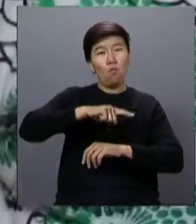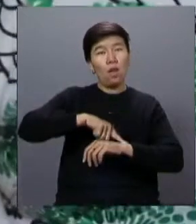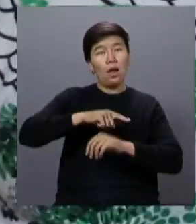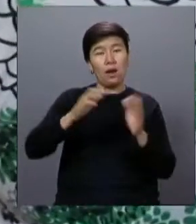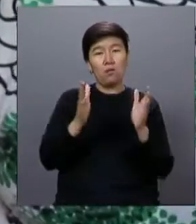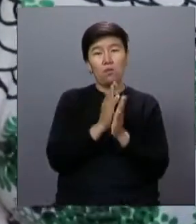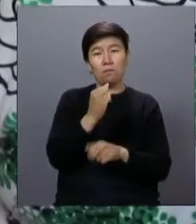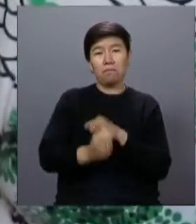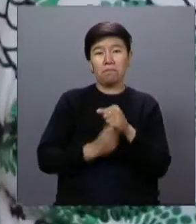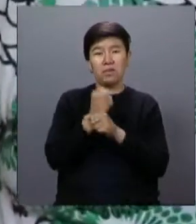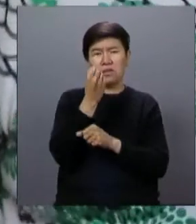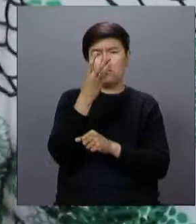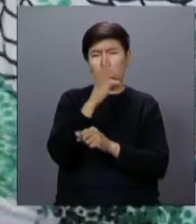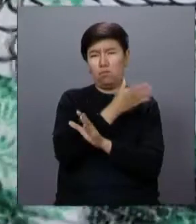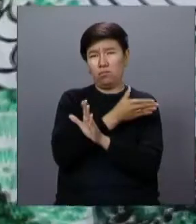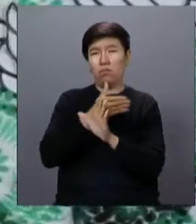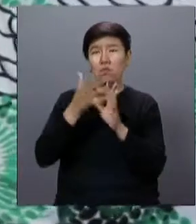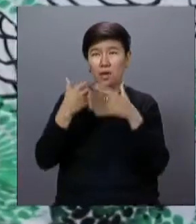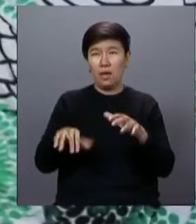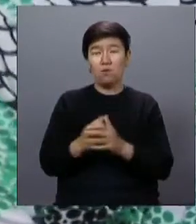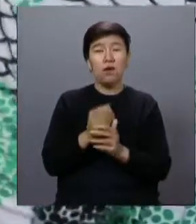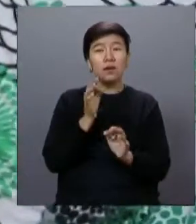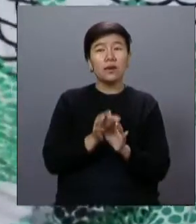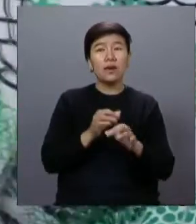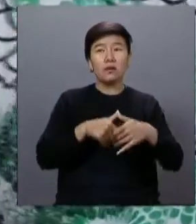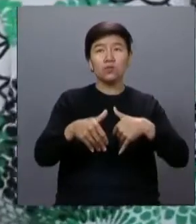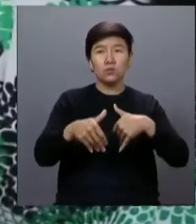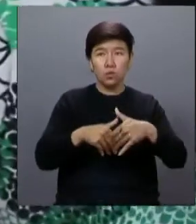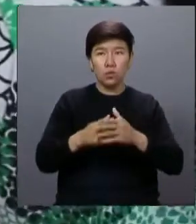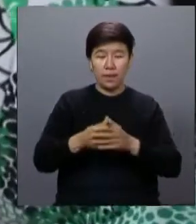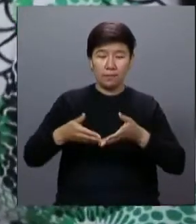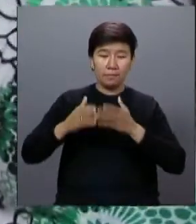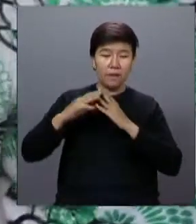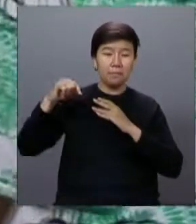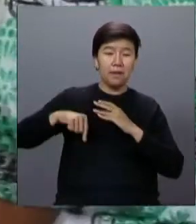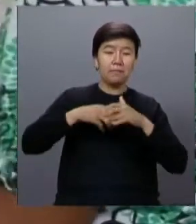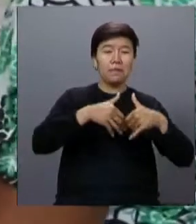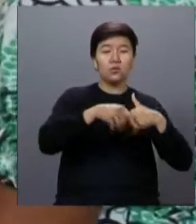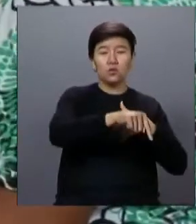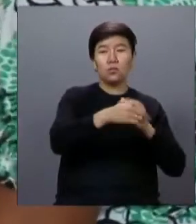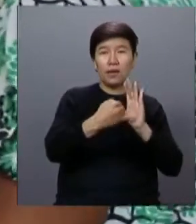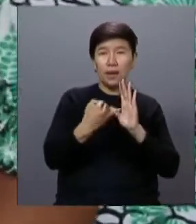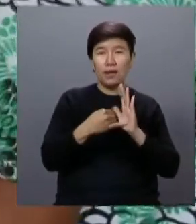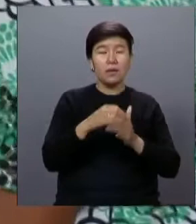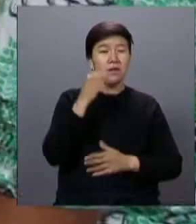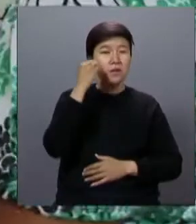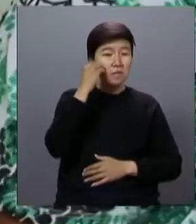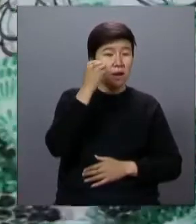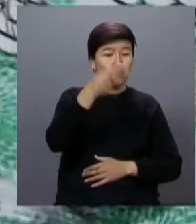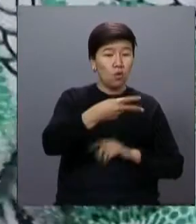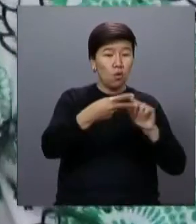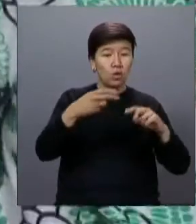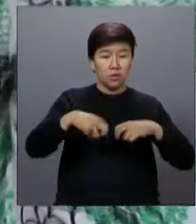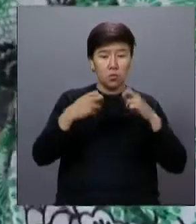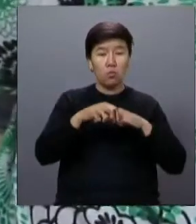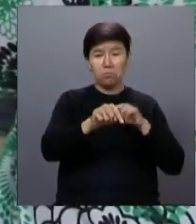ล้วซึ่งการจัดธนาคารชุมชนรูปแบบนี้มีการจัดขึ้นหลายพื้นที่แต่มีเพียง2หมู่บ้านในจังหวัดสุรินทร์เท่านั้นที่มีรูป